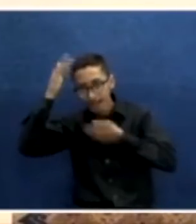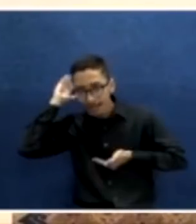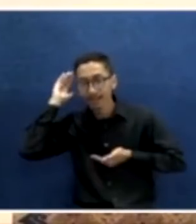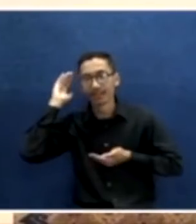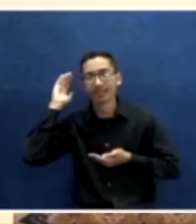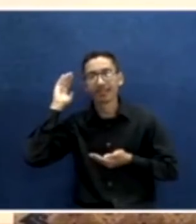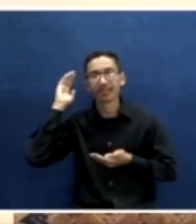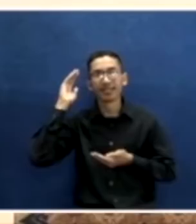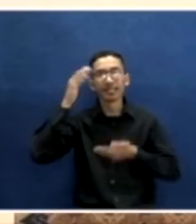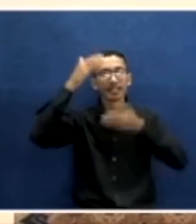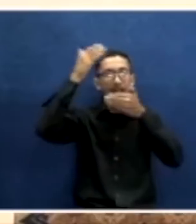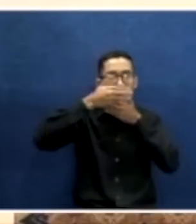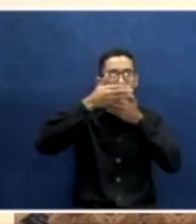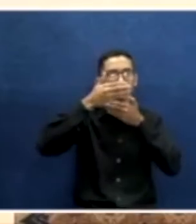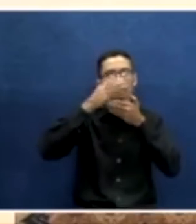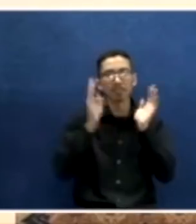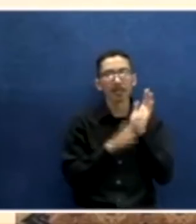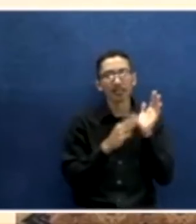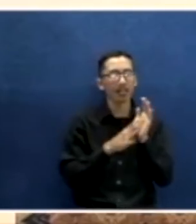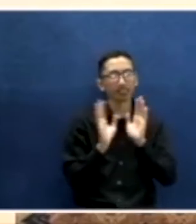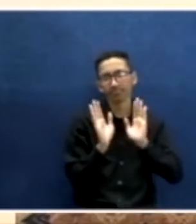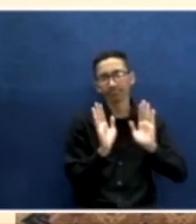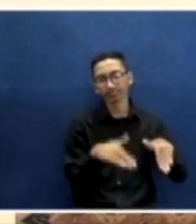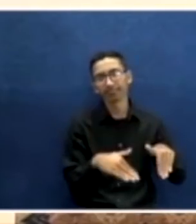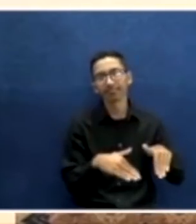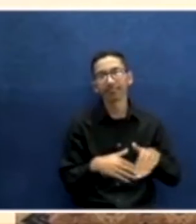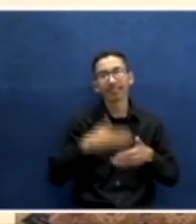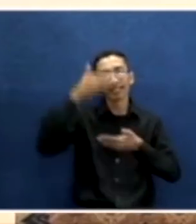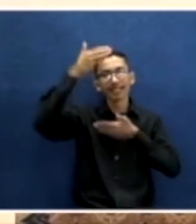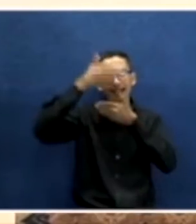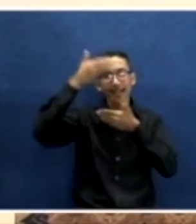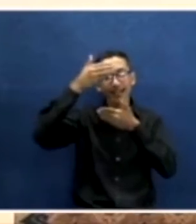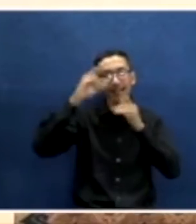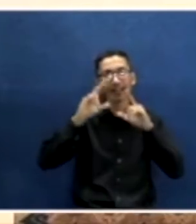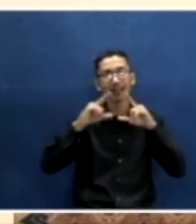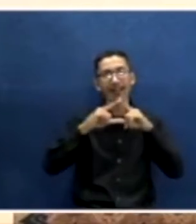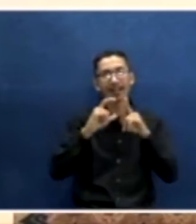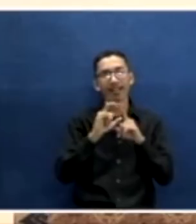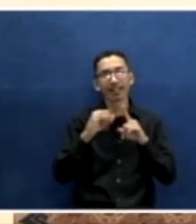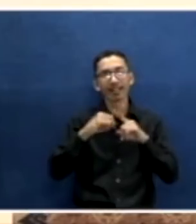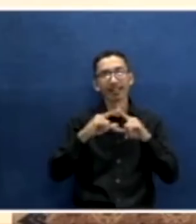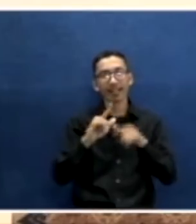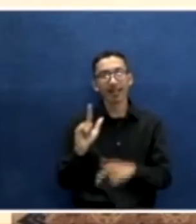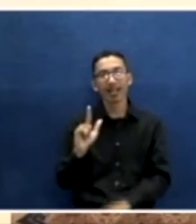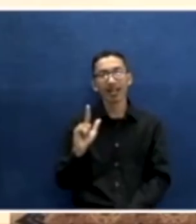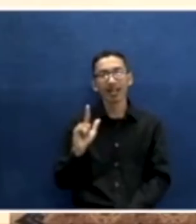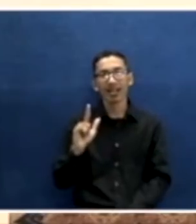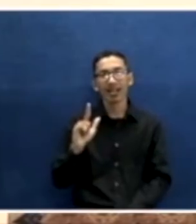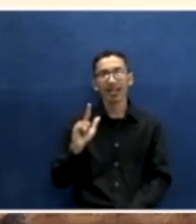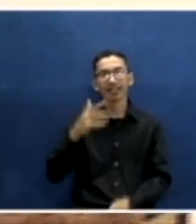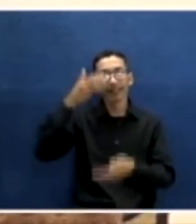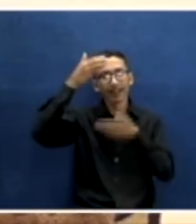masalah cat janda usah diberi butkan Insya Allah yang bercadar tidak akan radikal cadar itu wajib kalau menurut Imam Ahmad dan